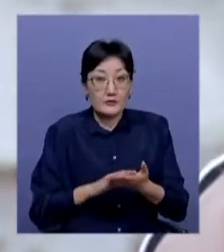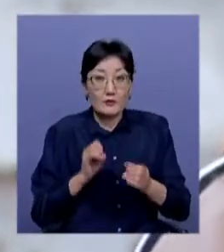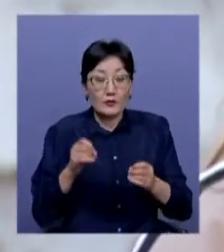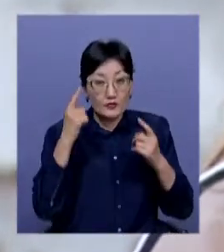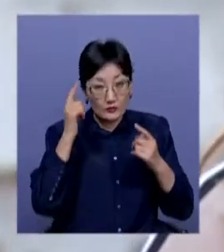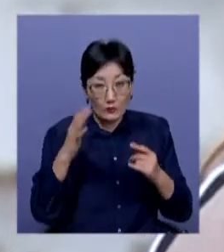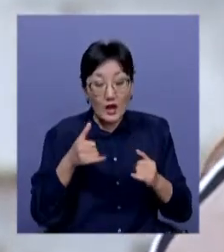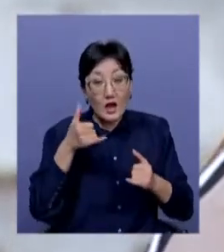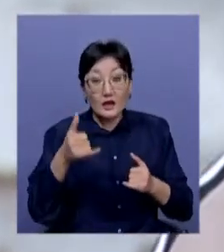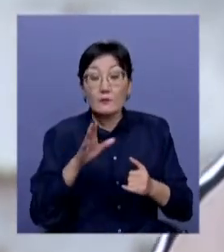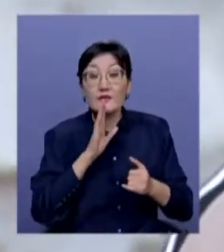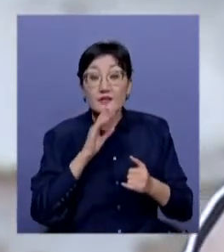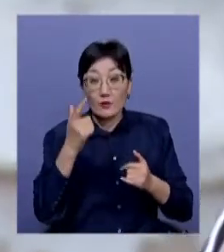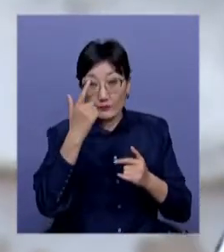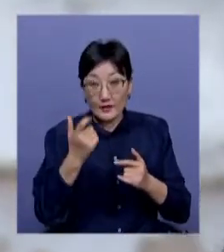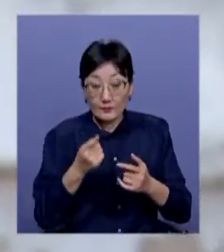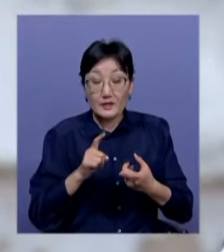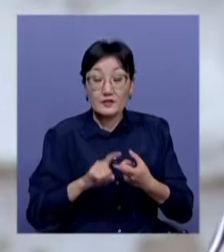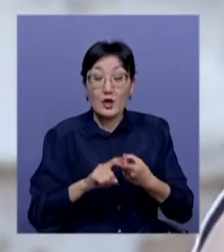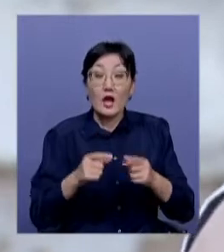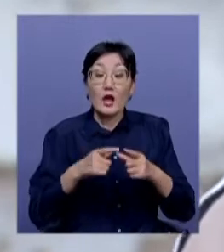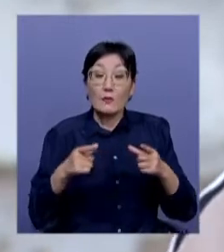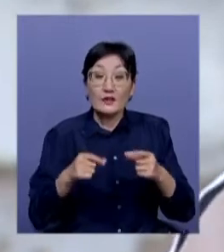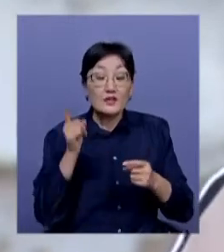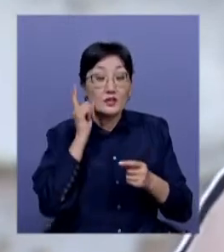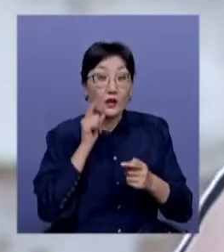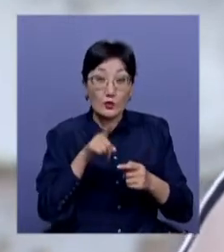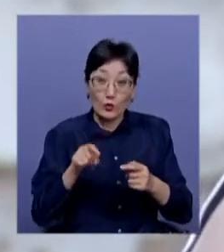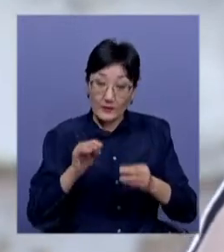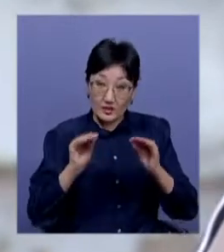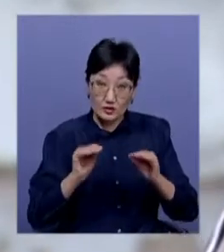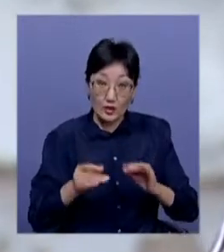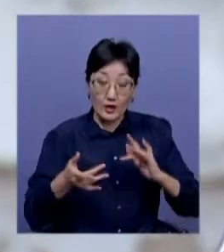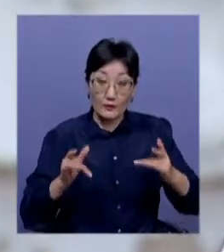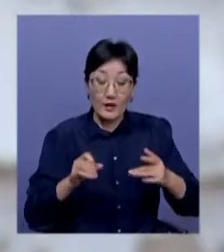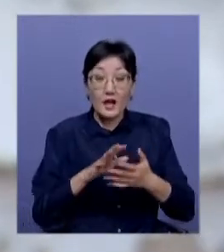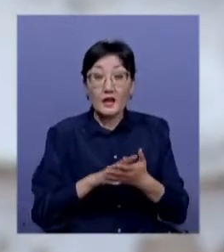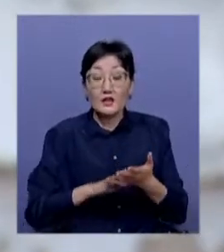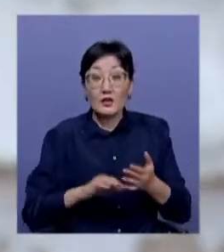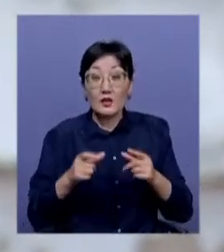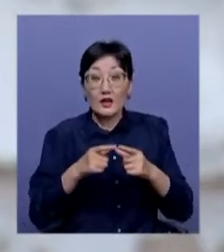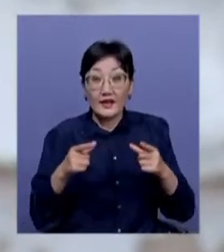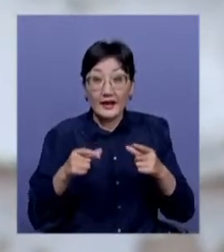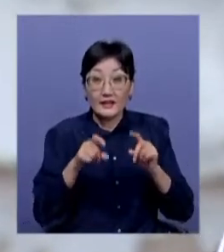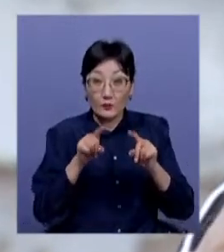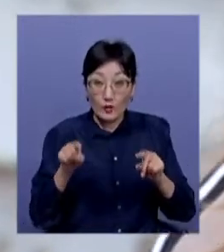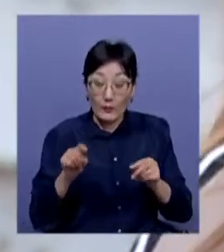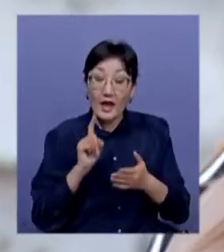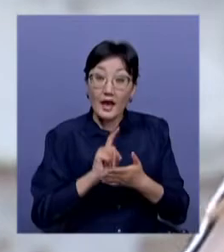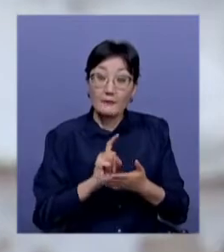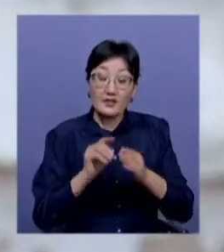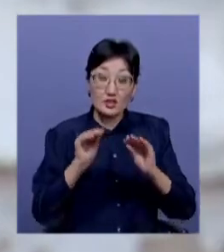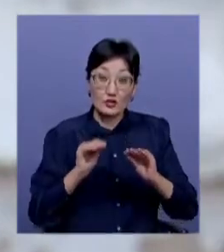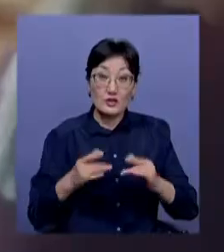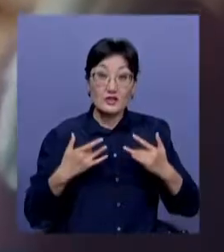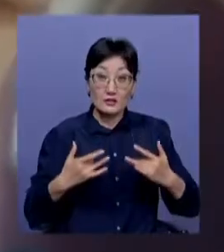келмеді. Хабарласқан қыздың мәліметтері болды. Картасы, телефон нөмірі жазылған. Сайт маған ары қарай картамның нөмірін міндетті түрде жазуды